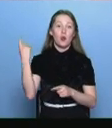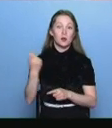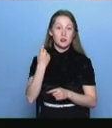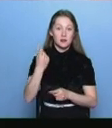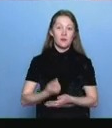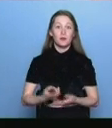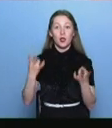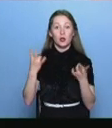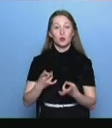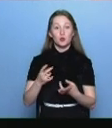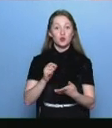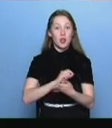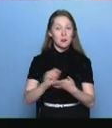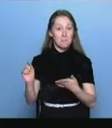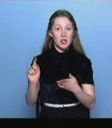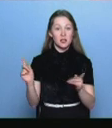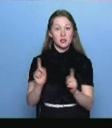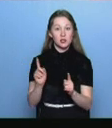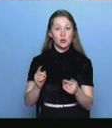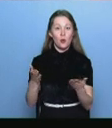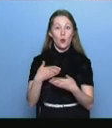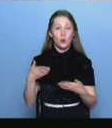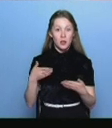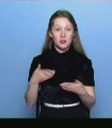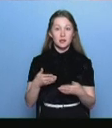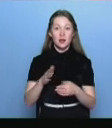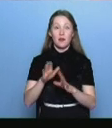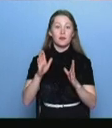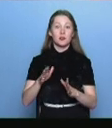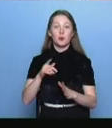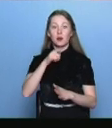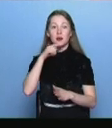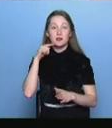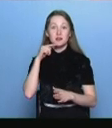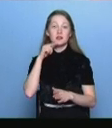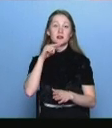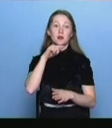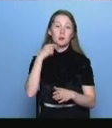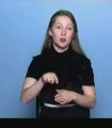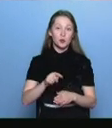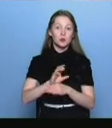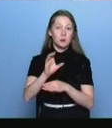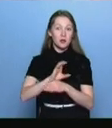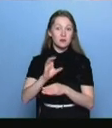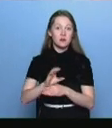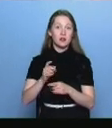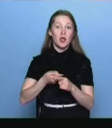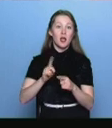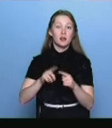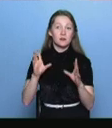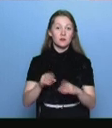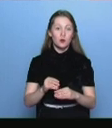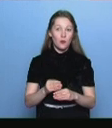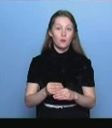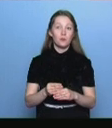у нас потребление рыбы, если взять не только Российскую Федерацию, но и Удмуртскую Республику, то есть оно отходит от физиологической